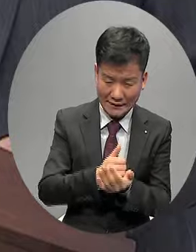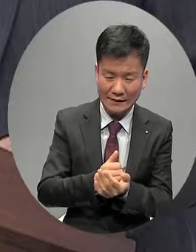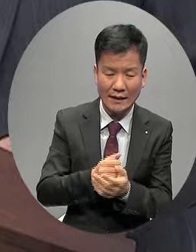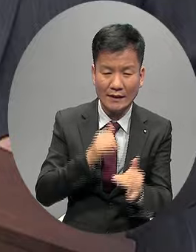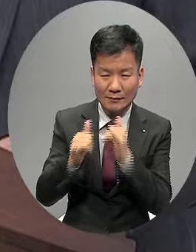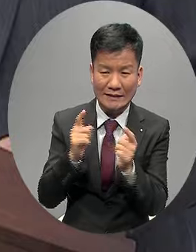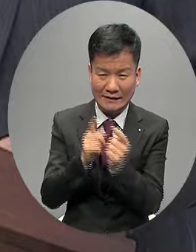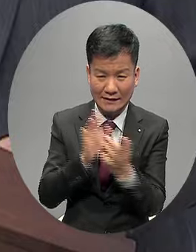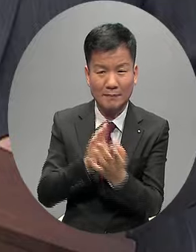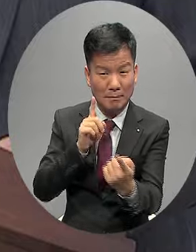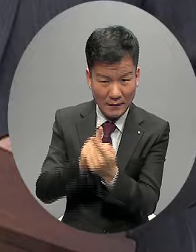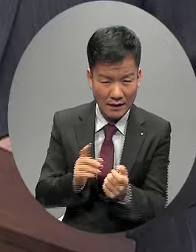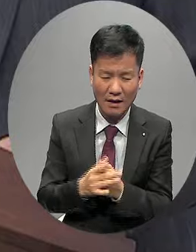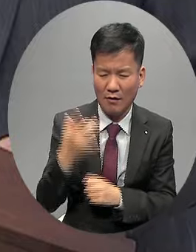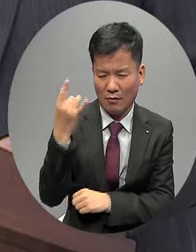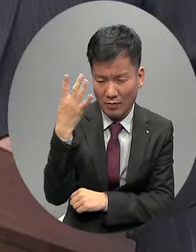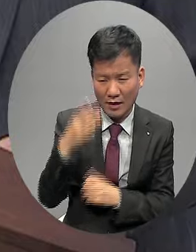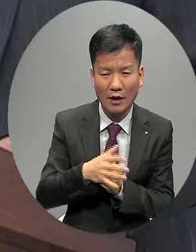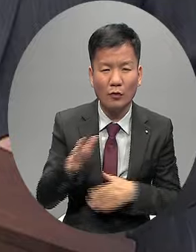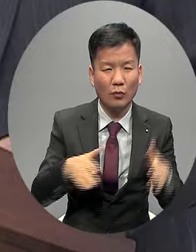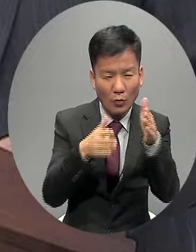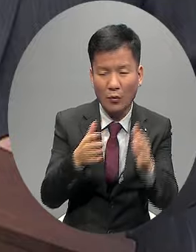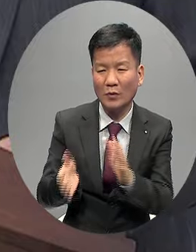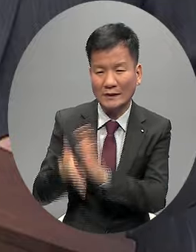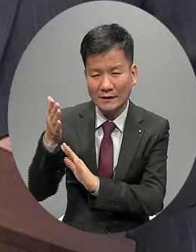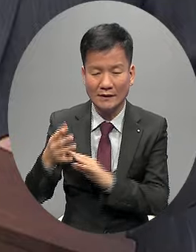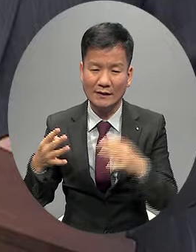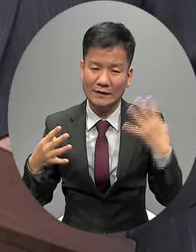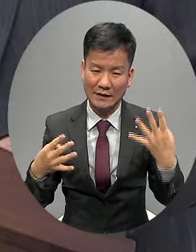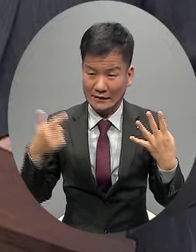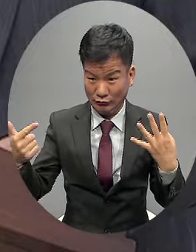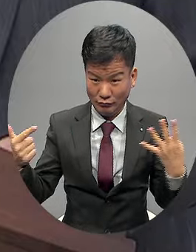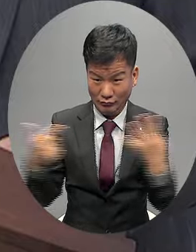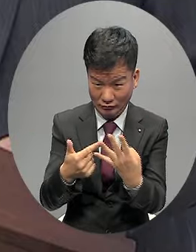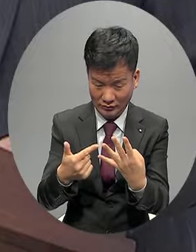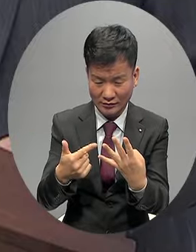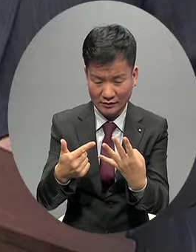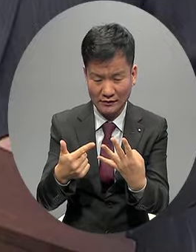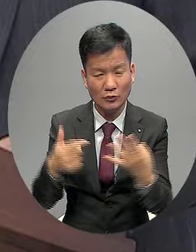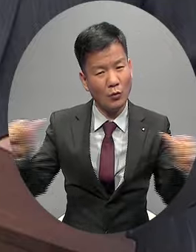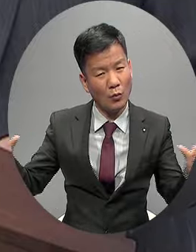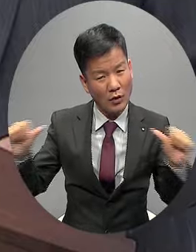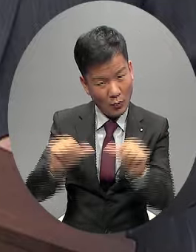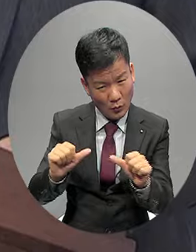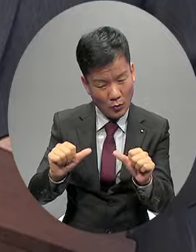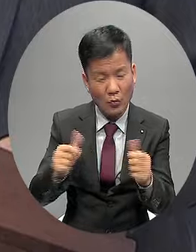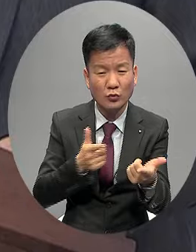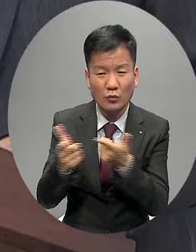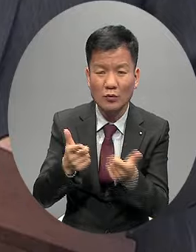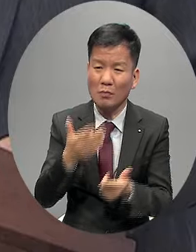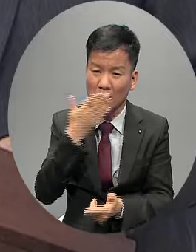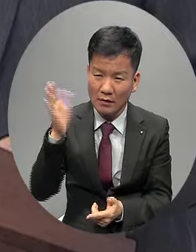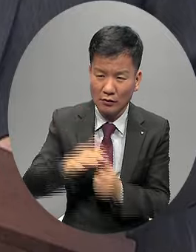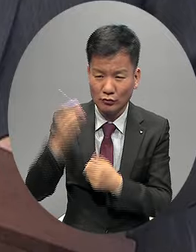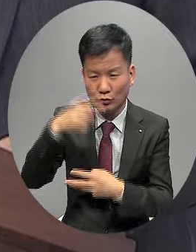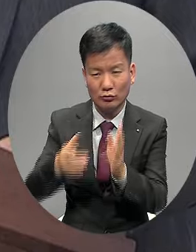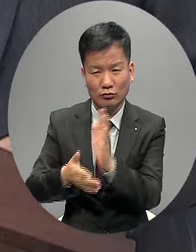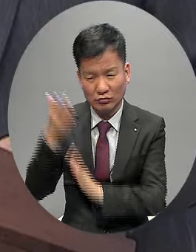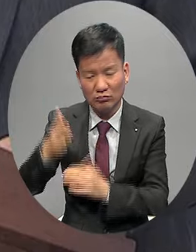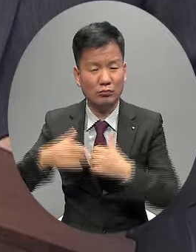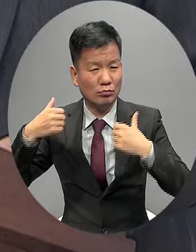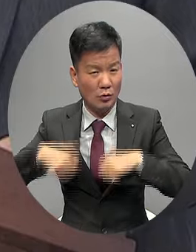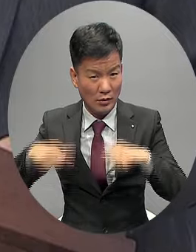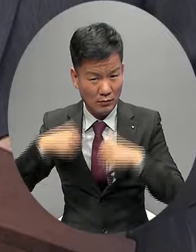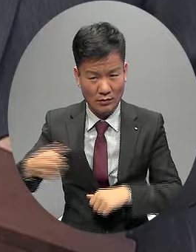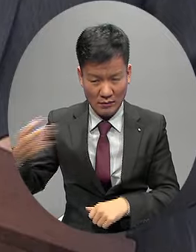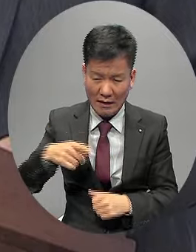기자들과 직접 만나 원래 도비와 시비 3대 7 분담률을 4대 6, 5대 5까지 줄여줬는데 청주시가 못한다고